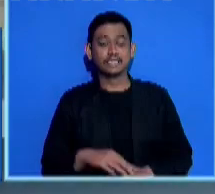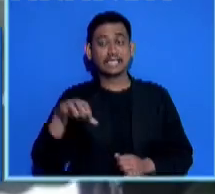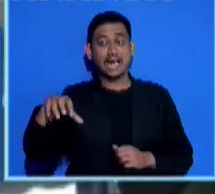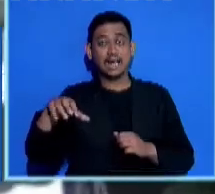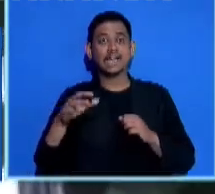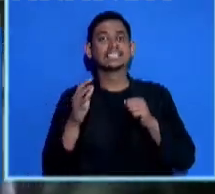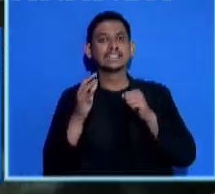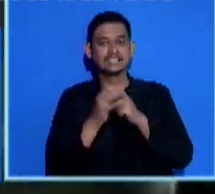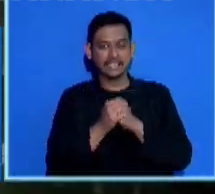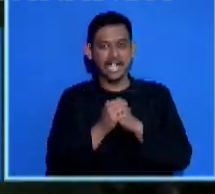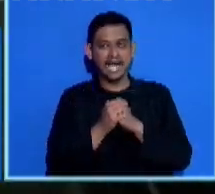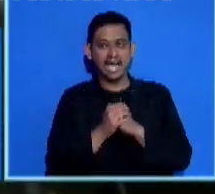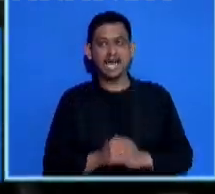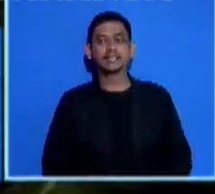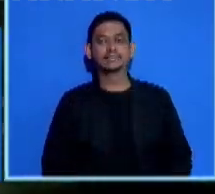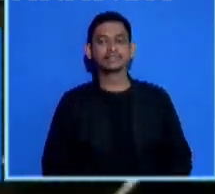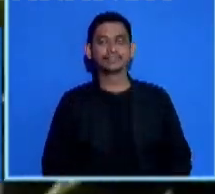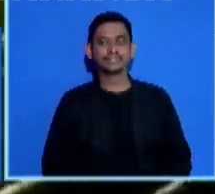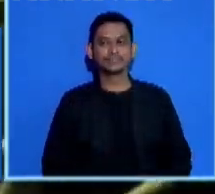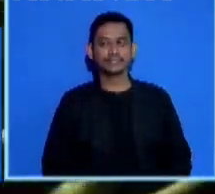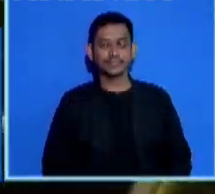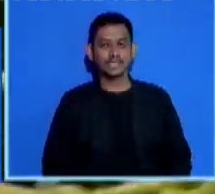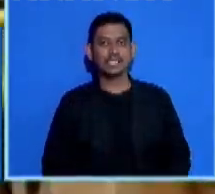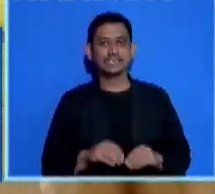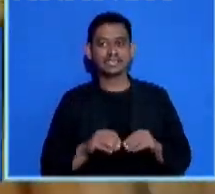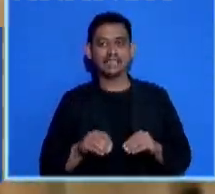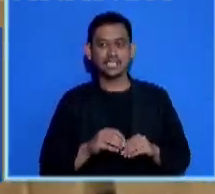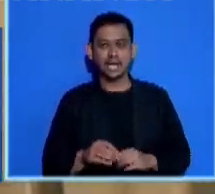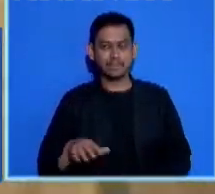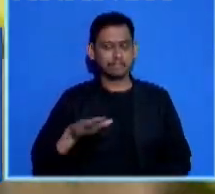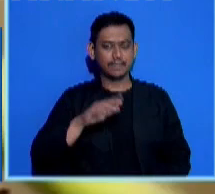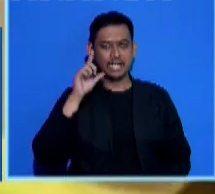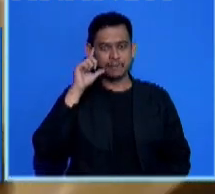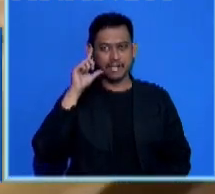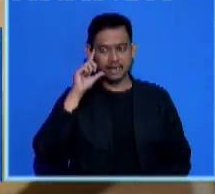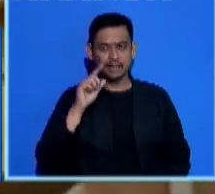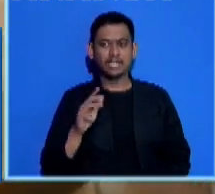Batan kurahan Wak men